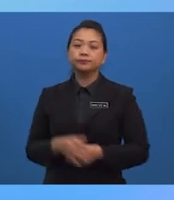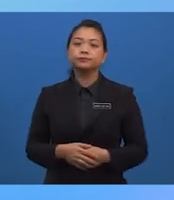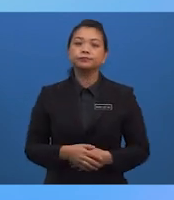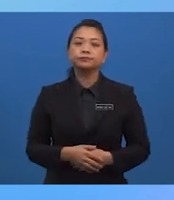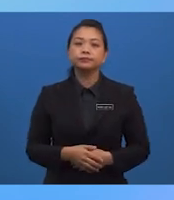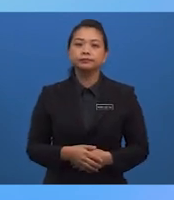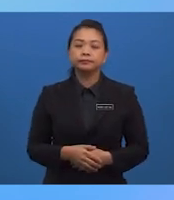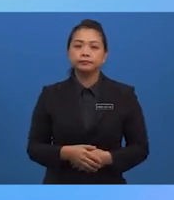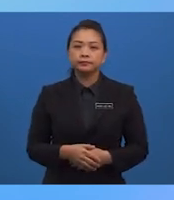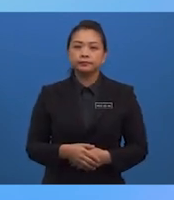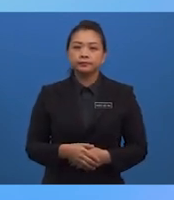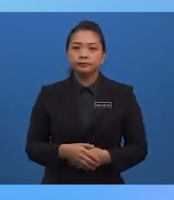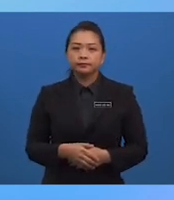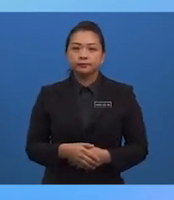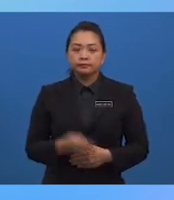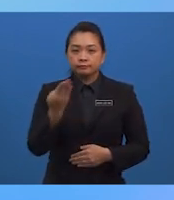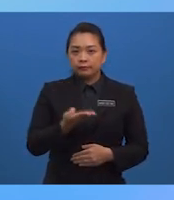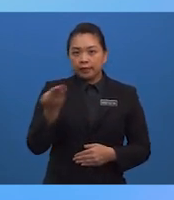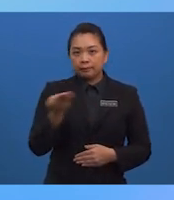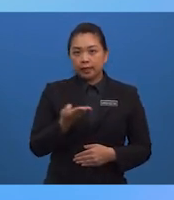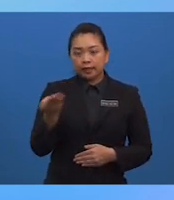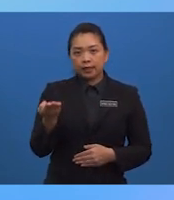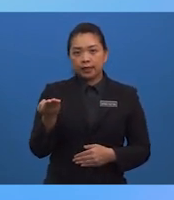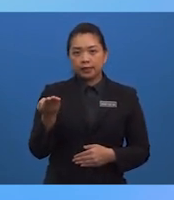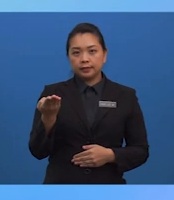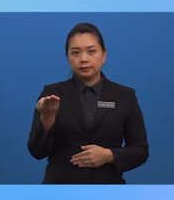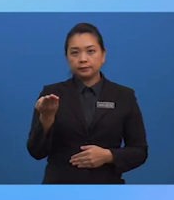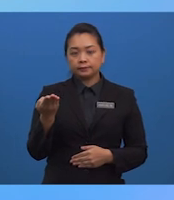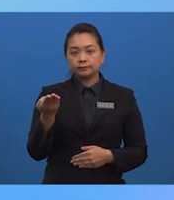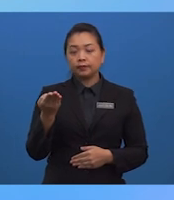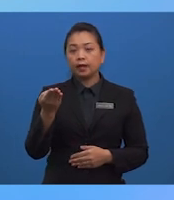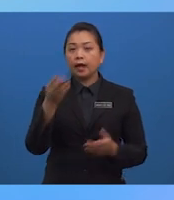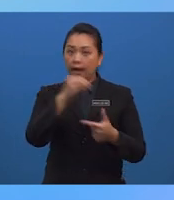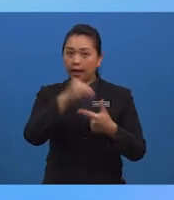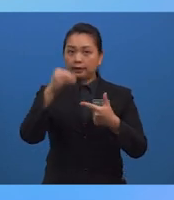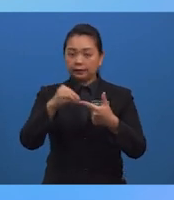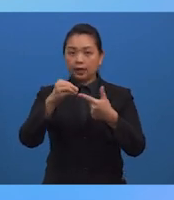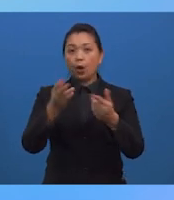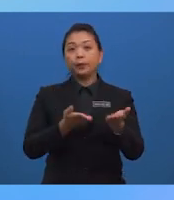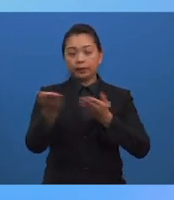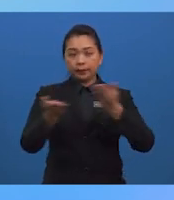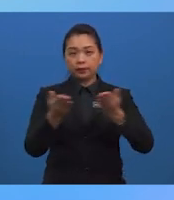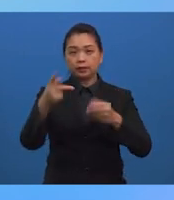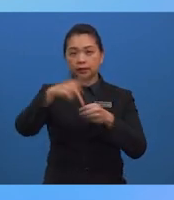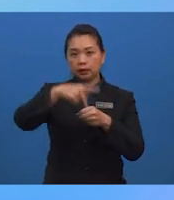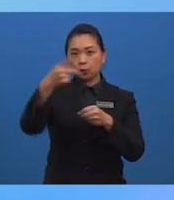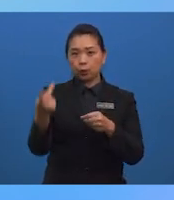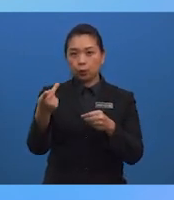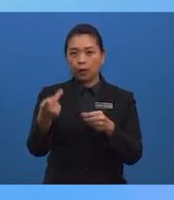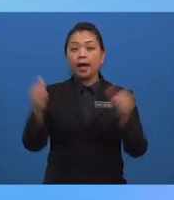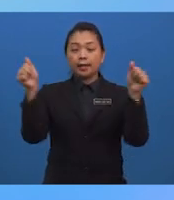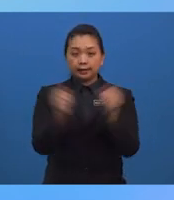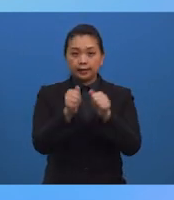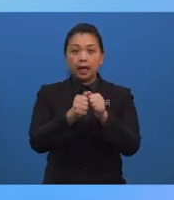Kecekapan pengeluaran bererti barangan ataupun perkhidmatan dikeluar pada kos pengeluaran terendah